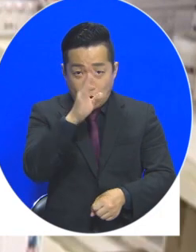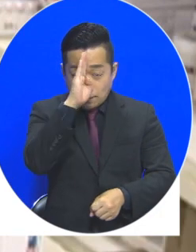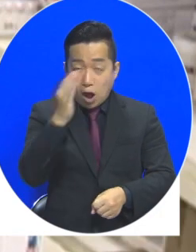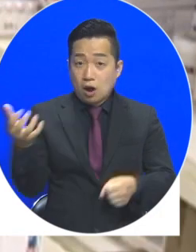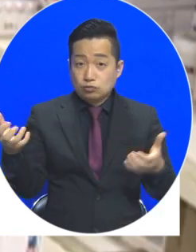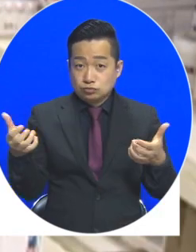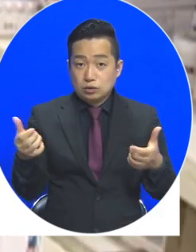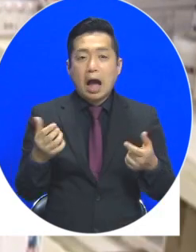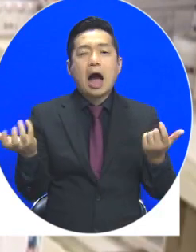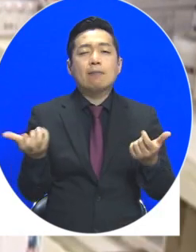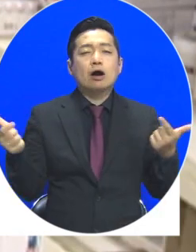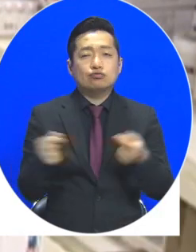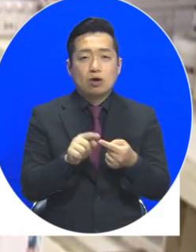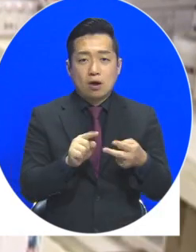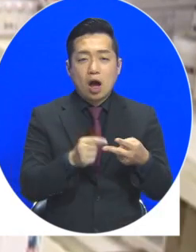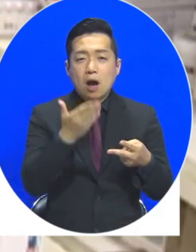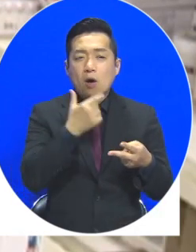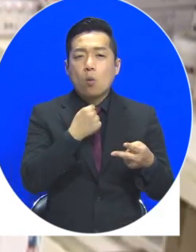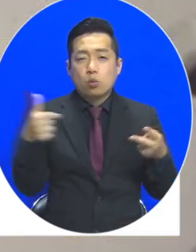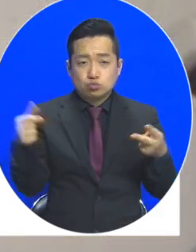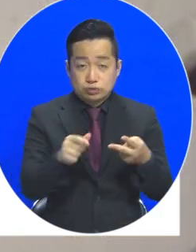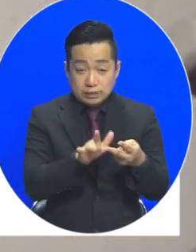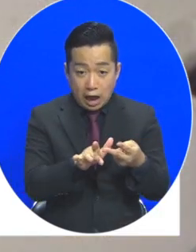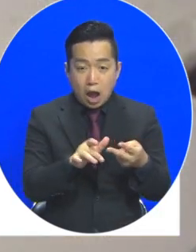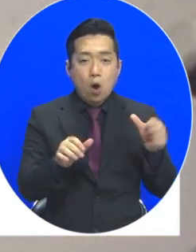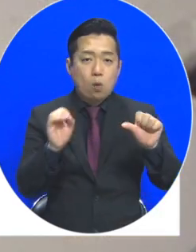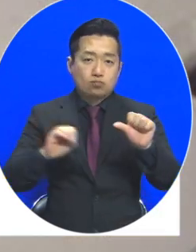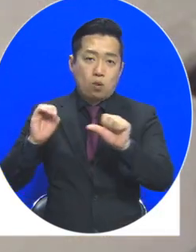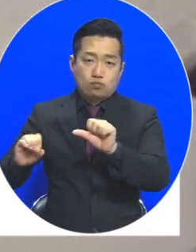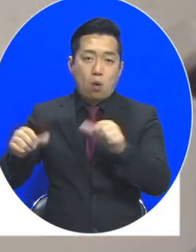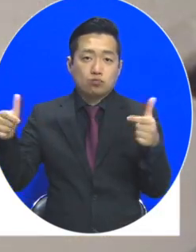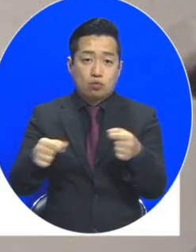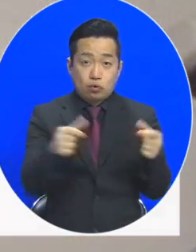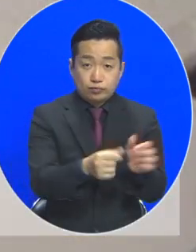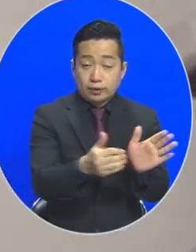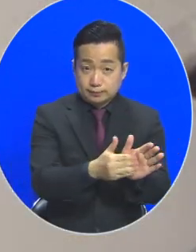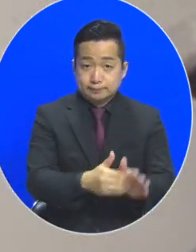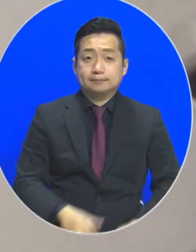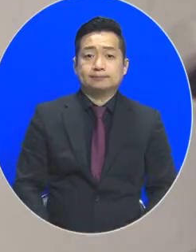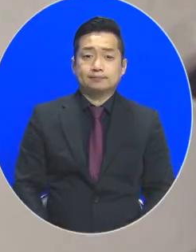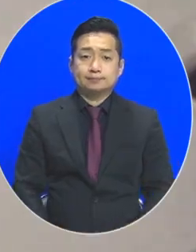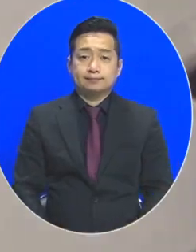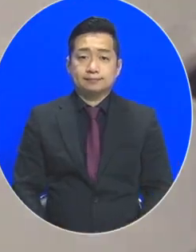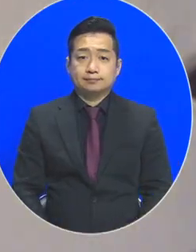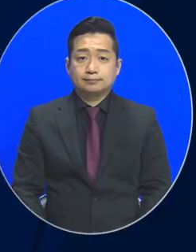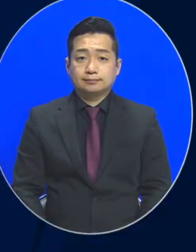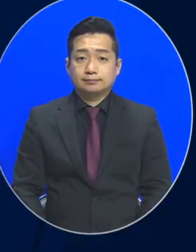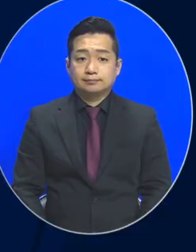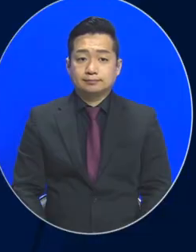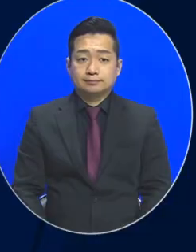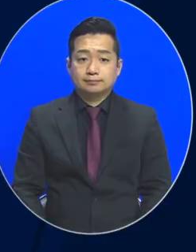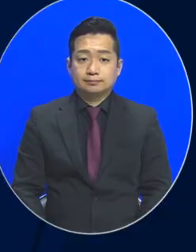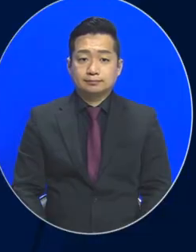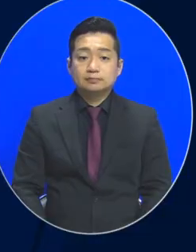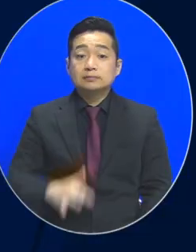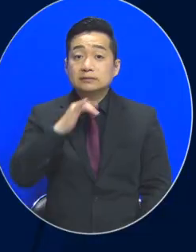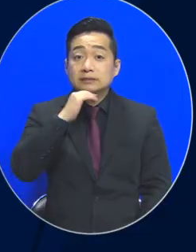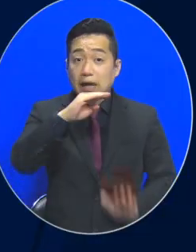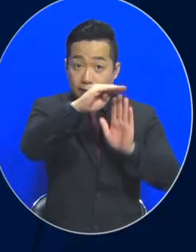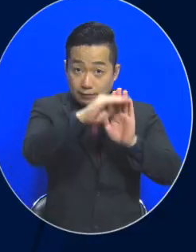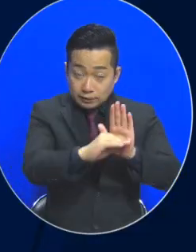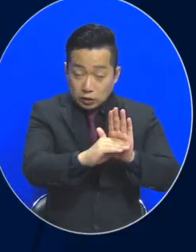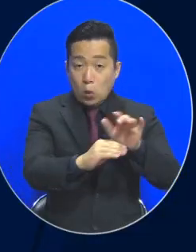진통제와 식욕억제제는 각각 5% 이상 처방 건수가 줄어든 걸로 나타났습니다.